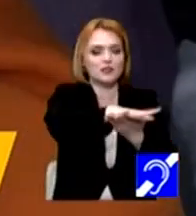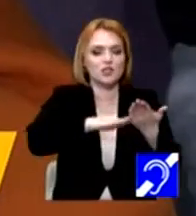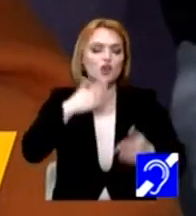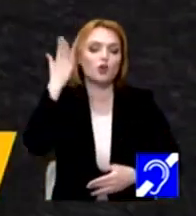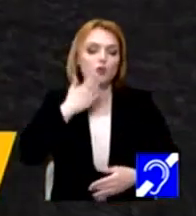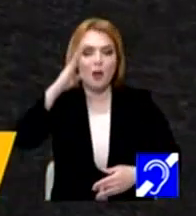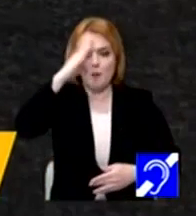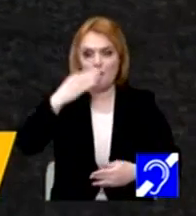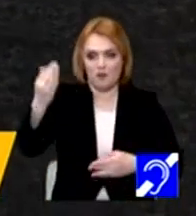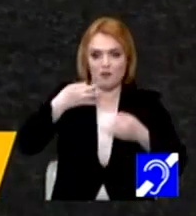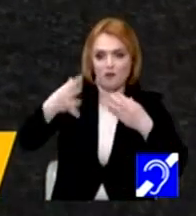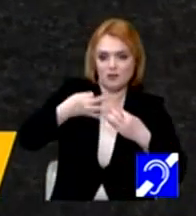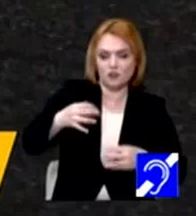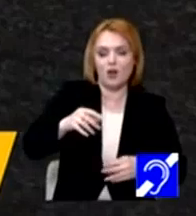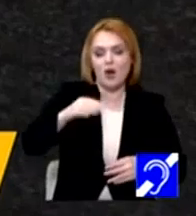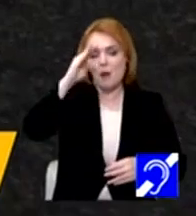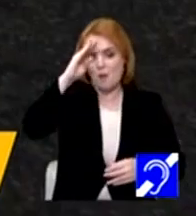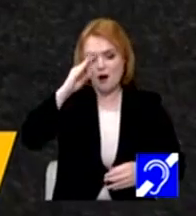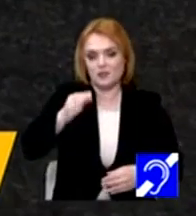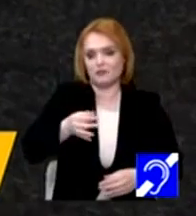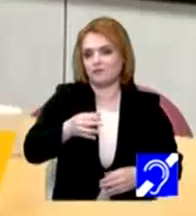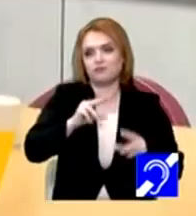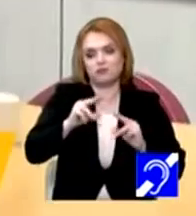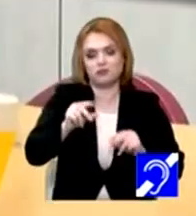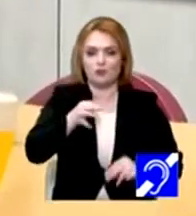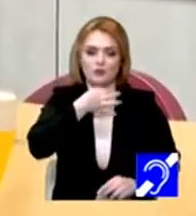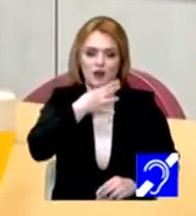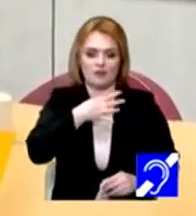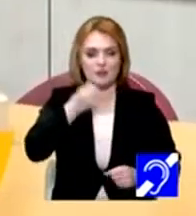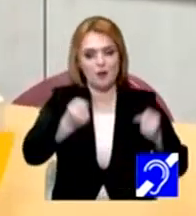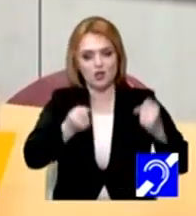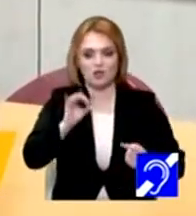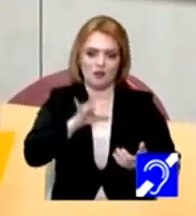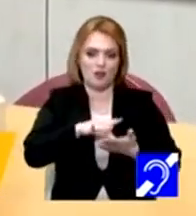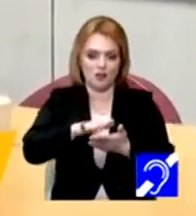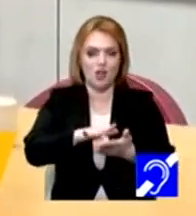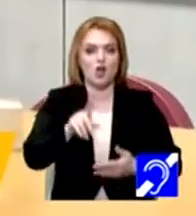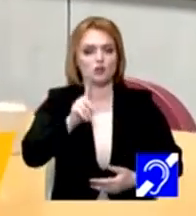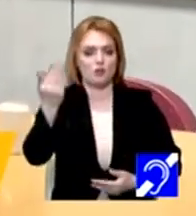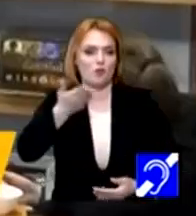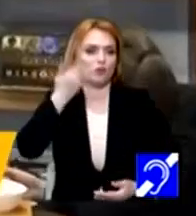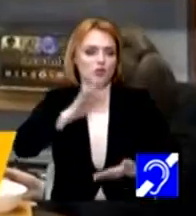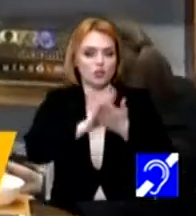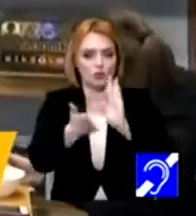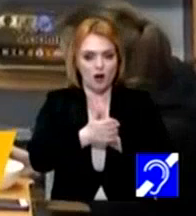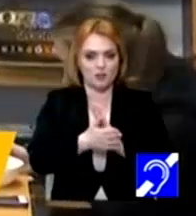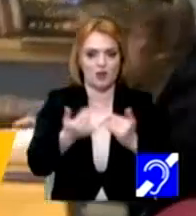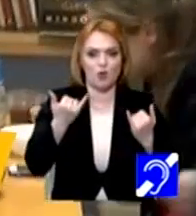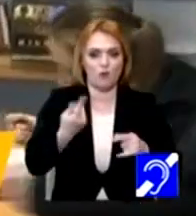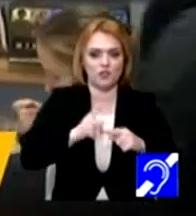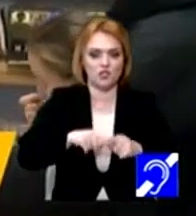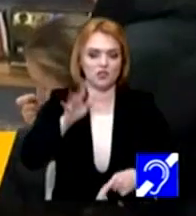Tatăl povestește că, din fericire, băiețelului îi plac mașinile și călătoriile, ceea ce le-a ușurat situația în aceste momente